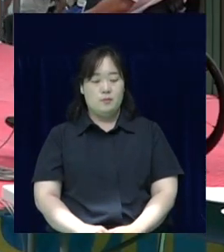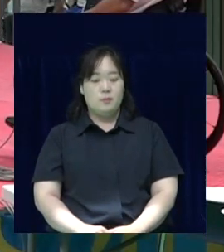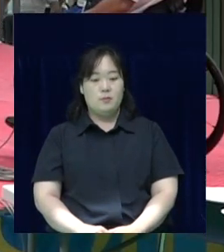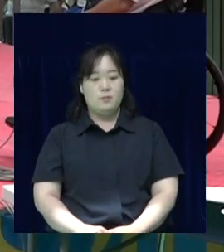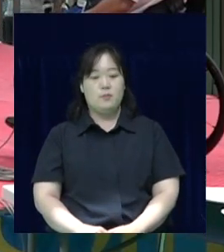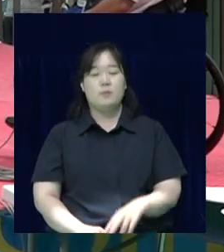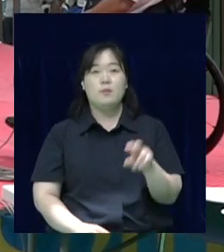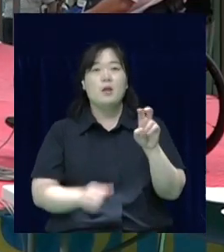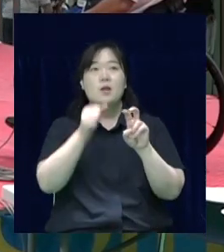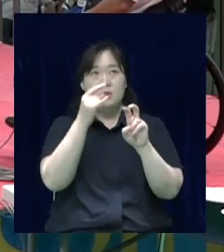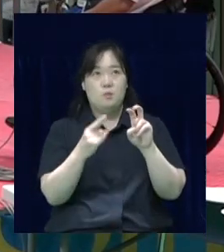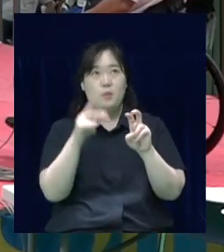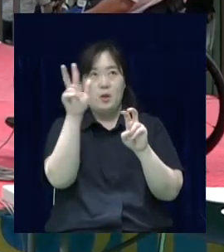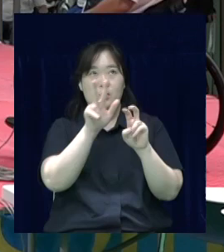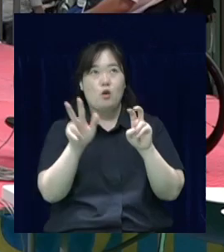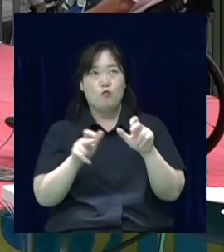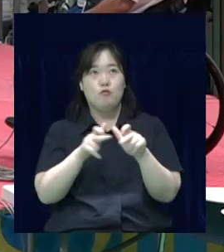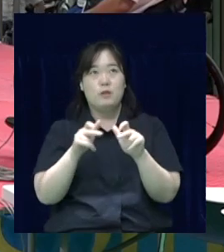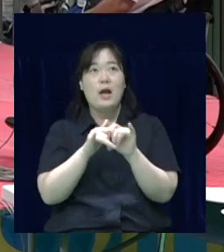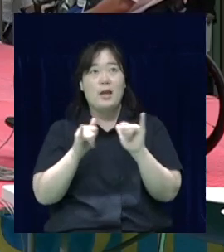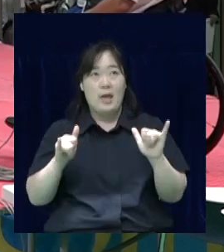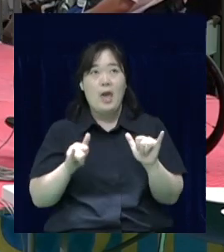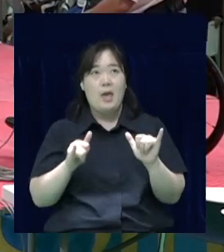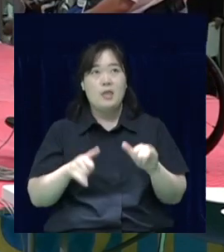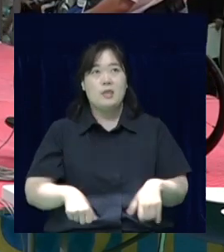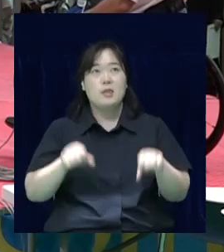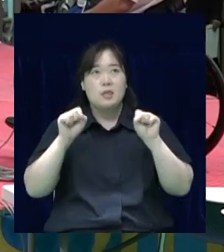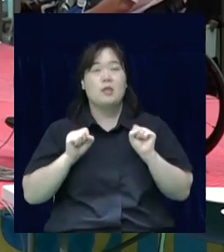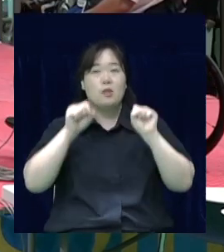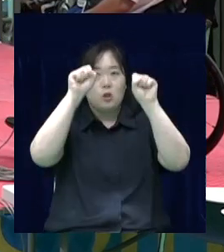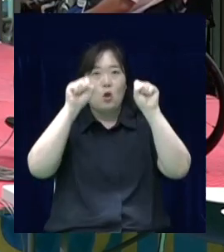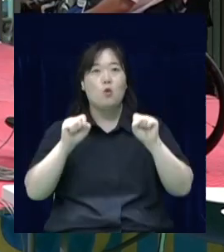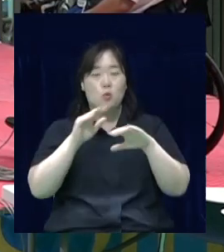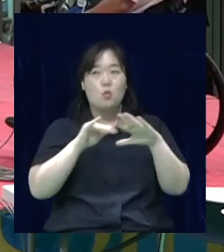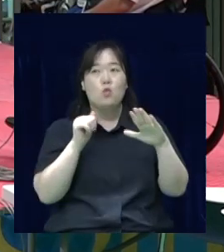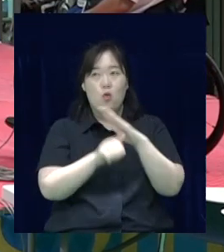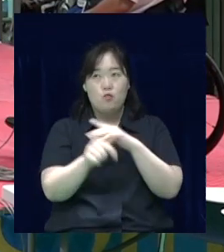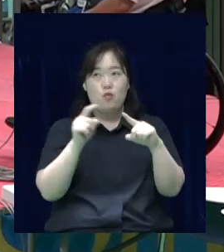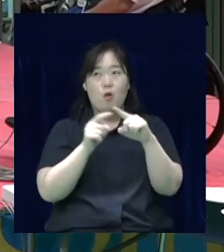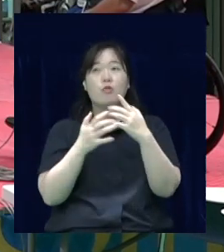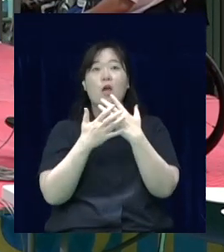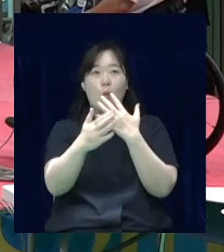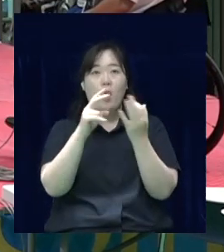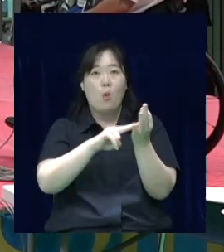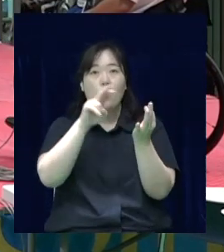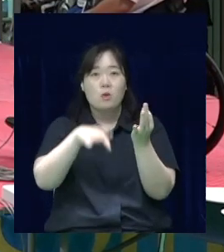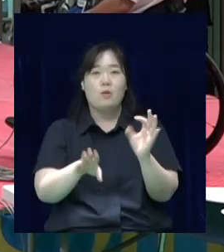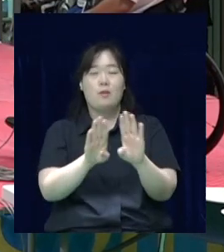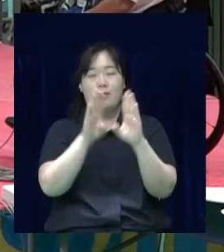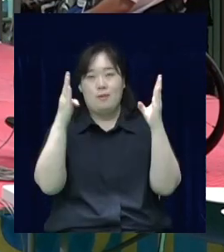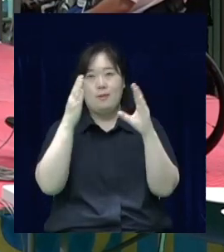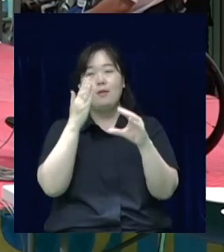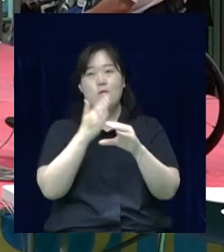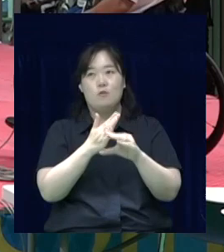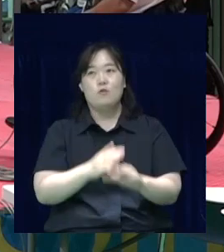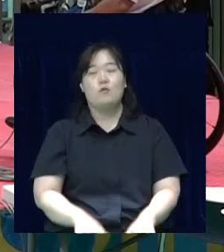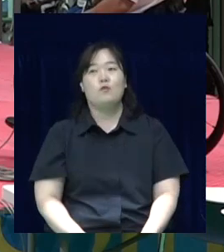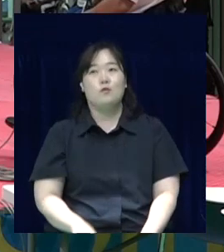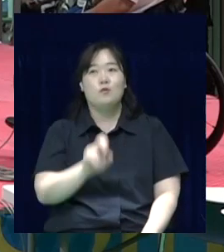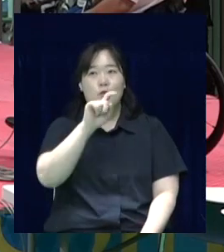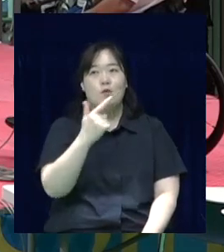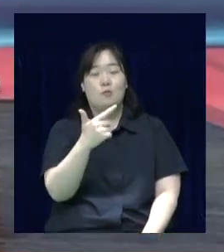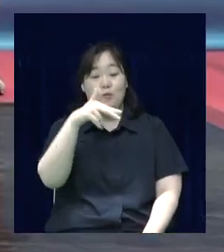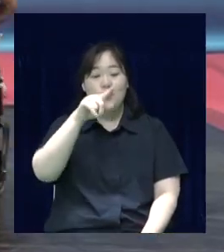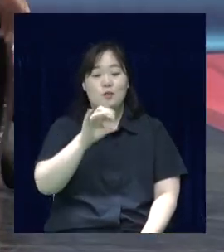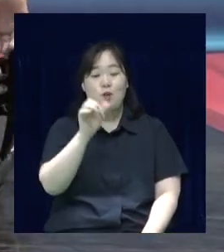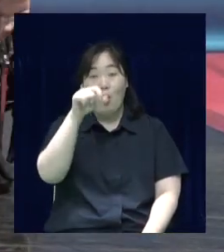20회 전국 장애인 역도 선수권 대회 홍천 종합체육관에서 보내드리고 있습니다. 자, 드디어 이 선수 나왔습니다. 문정훈